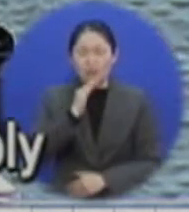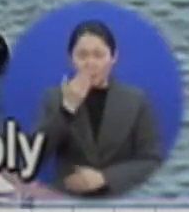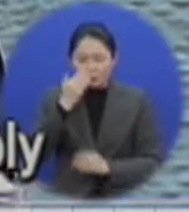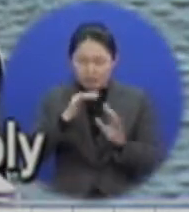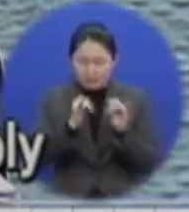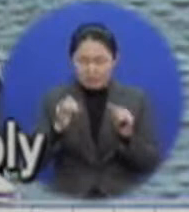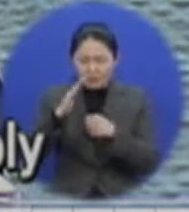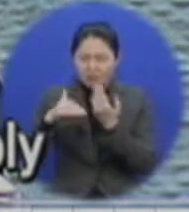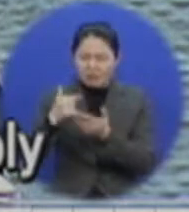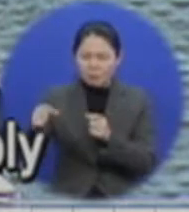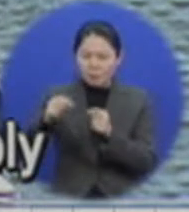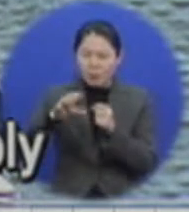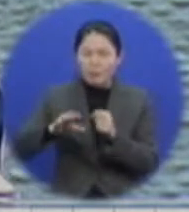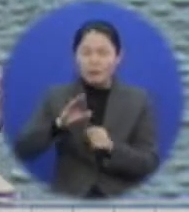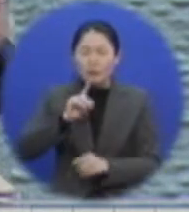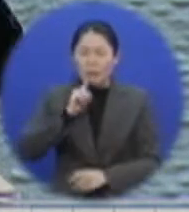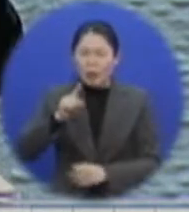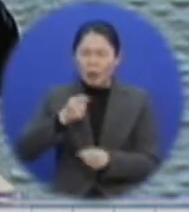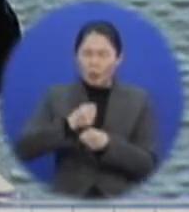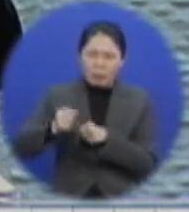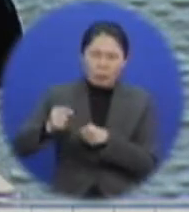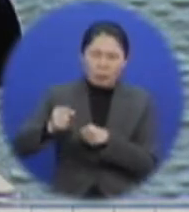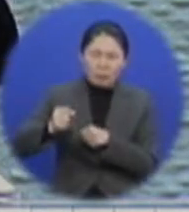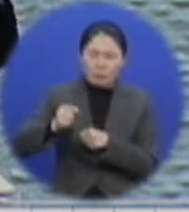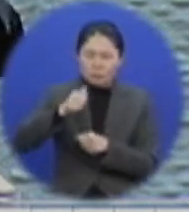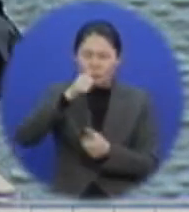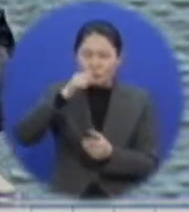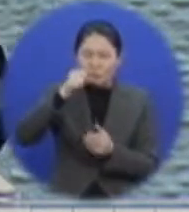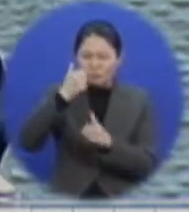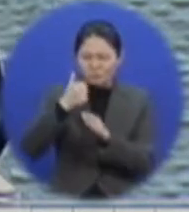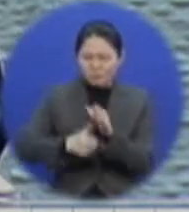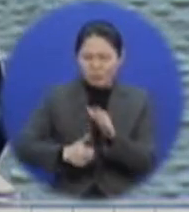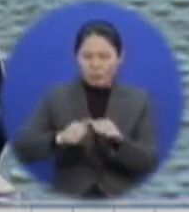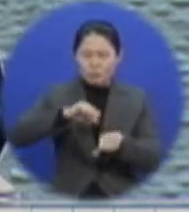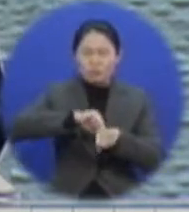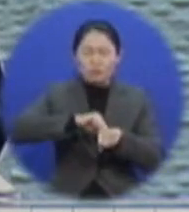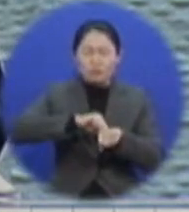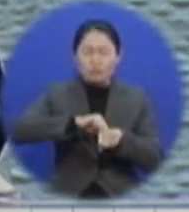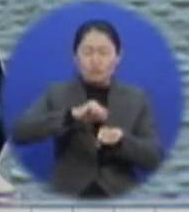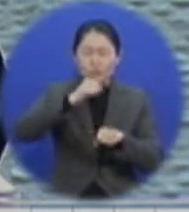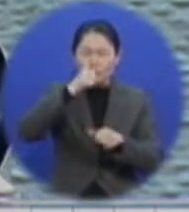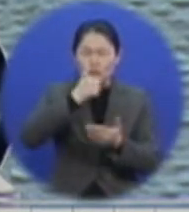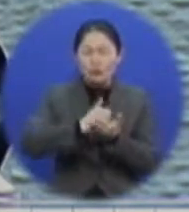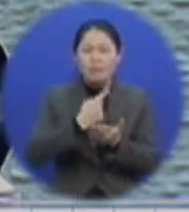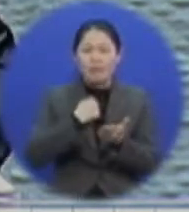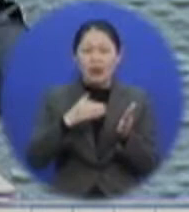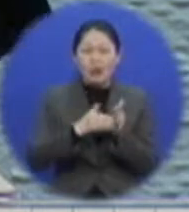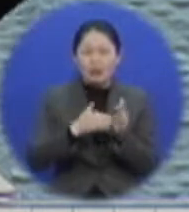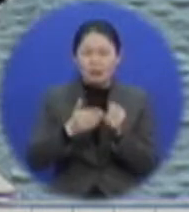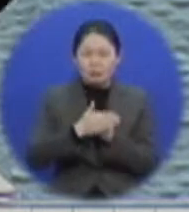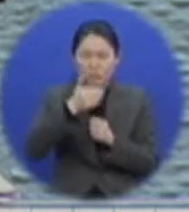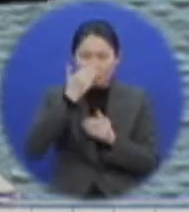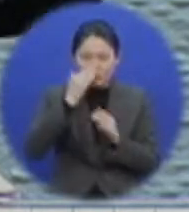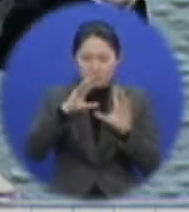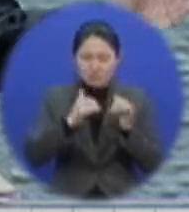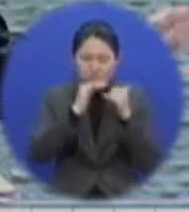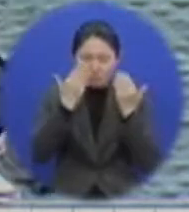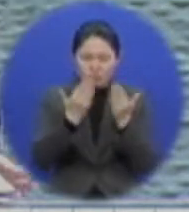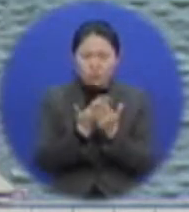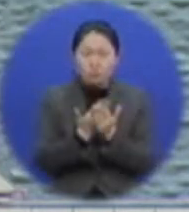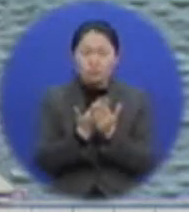알아가고 범죄 해서 하나님이 이스라엘을 진기 하셨어요 그렇지만 다 하나님이 이스라엘을